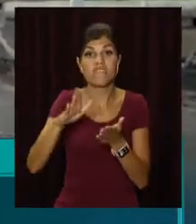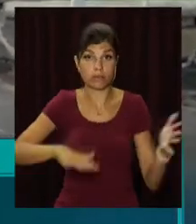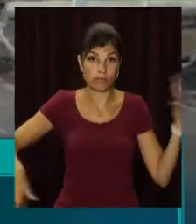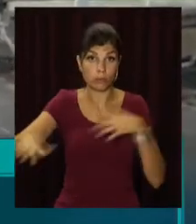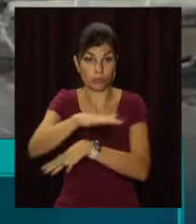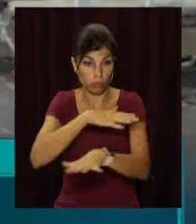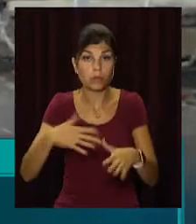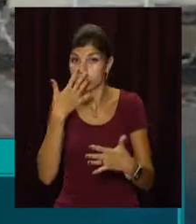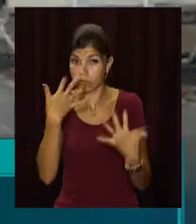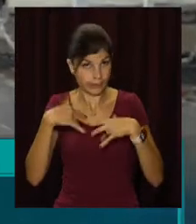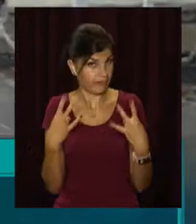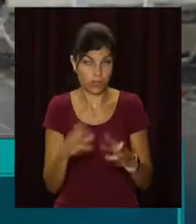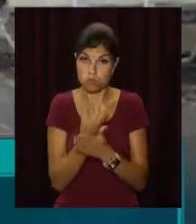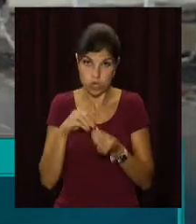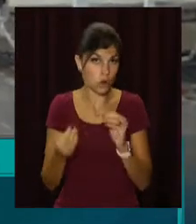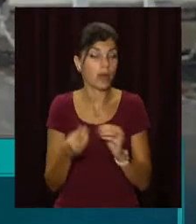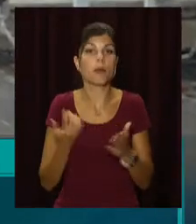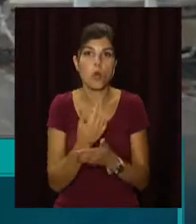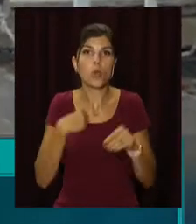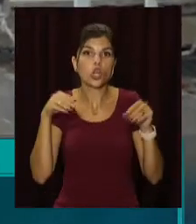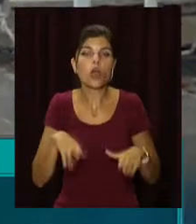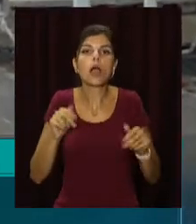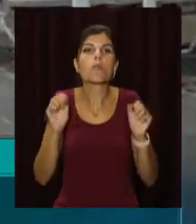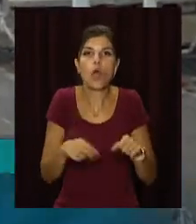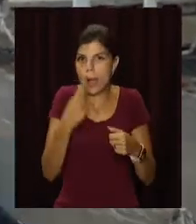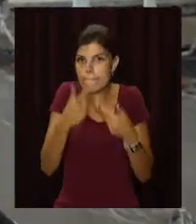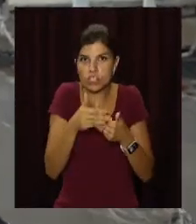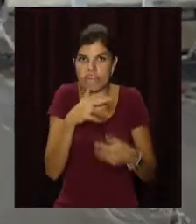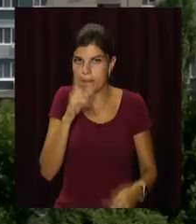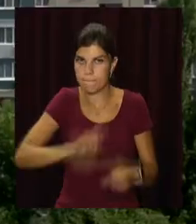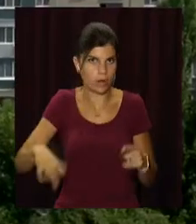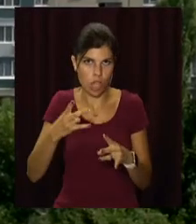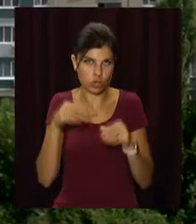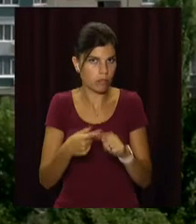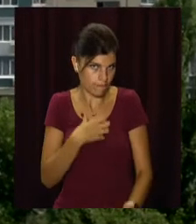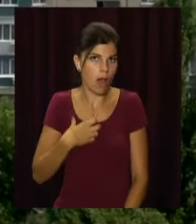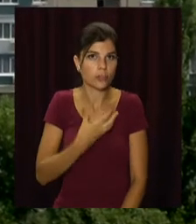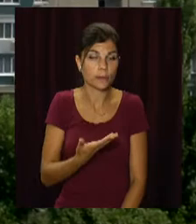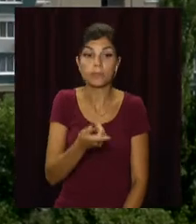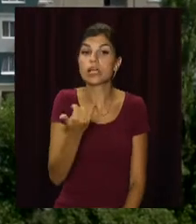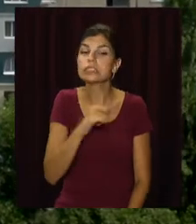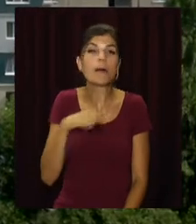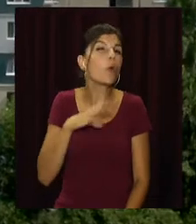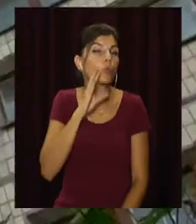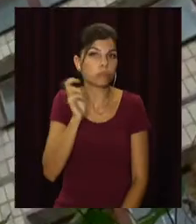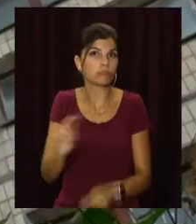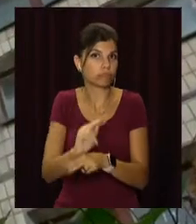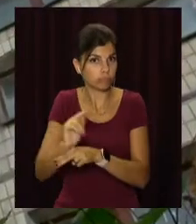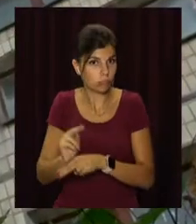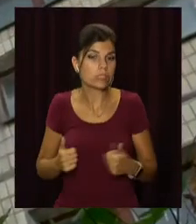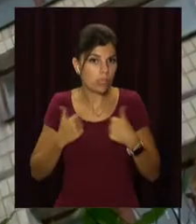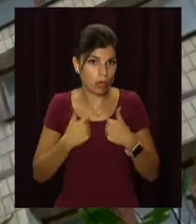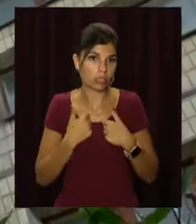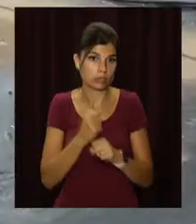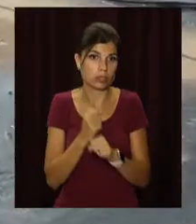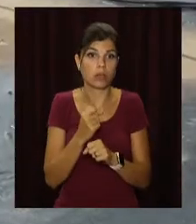димоход забитий, або неправильно працює витяжка, то цей угарний газ потрапляє в квартиру. Проте в Кам'янському комунальне підприємство «Добробут» не лише